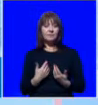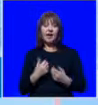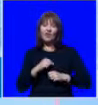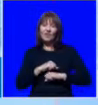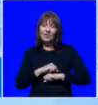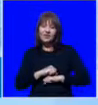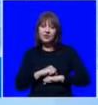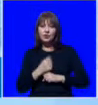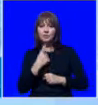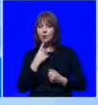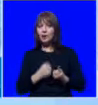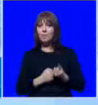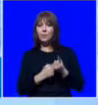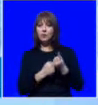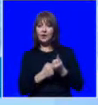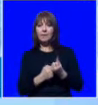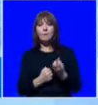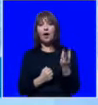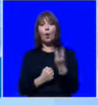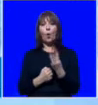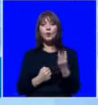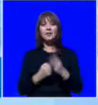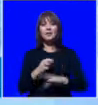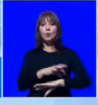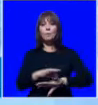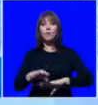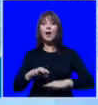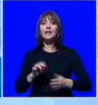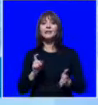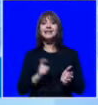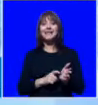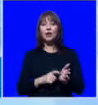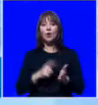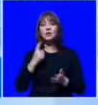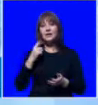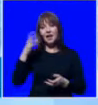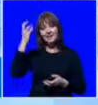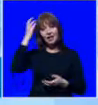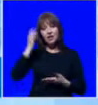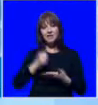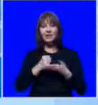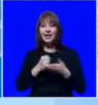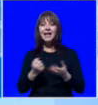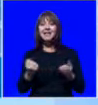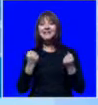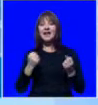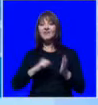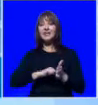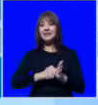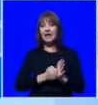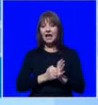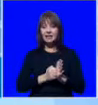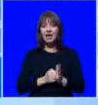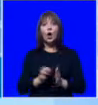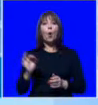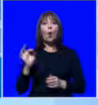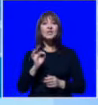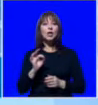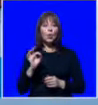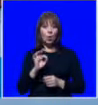въздържане от подкрепа по трите проекто закона за държавния бюджет на здравната каса, на държавното обществено